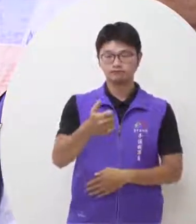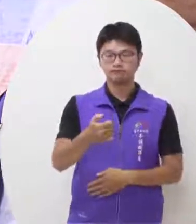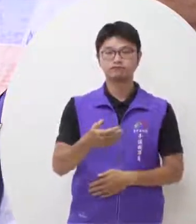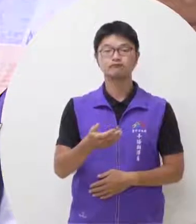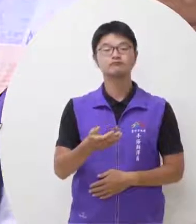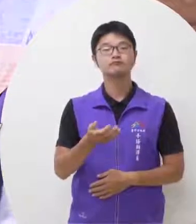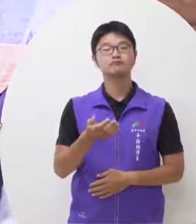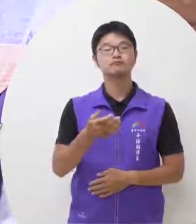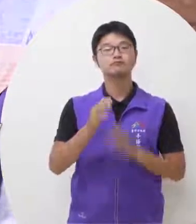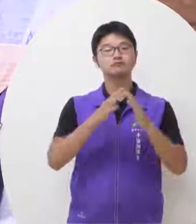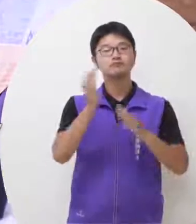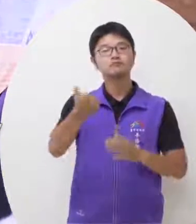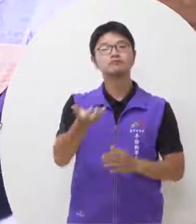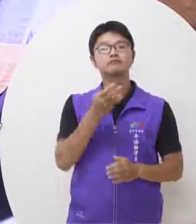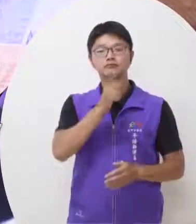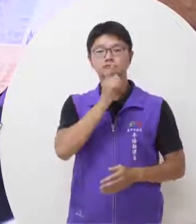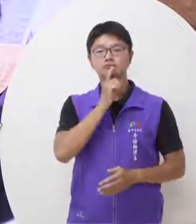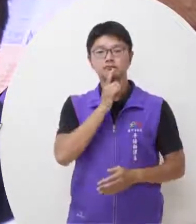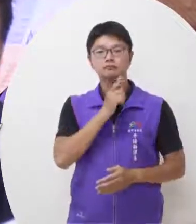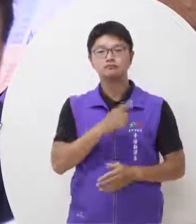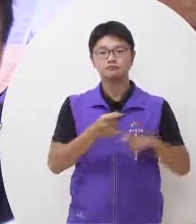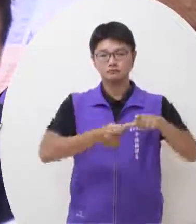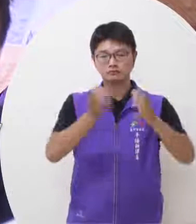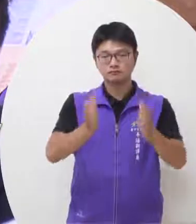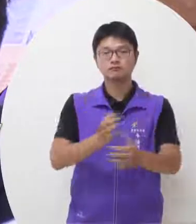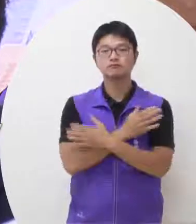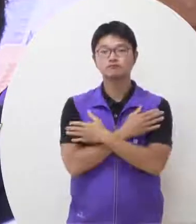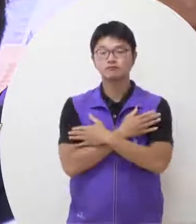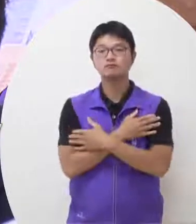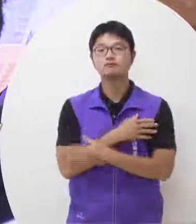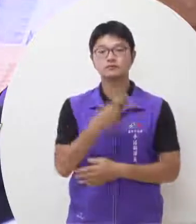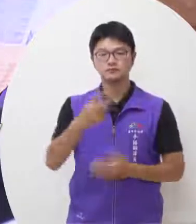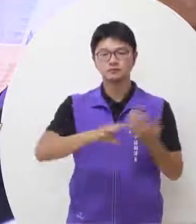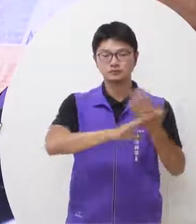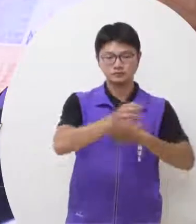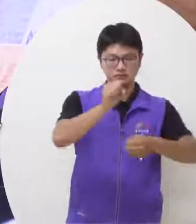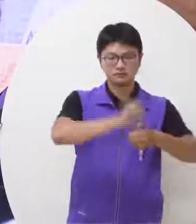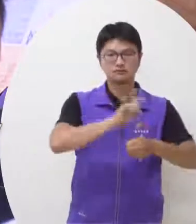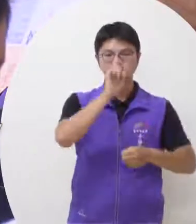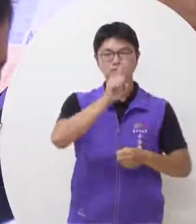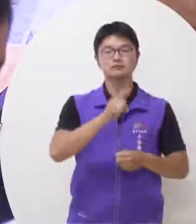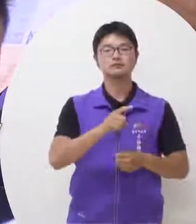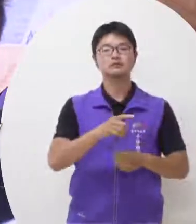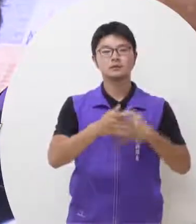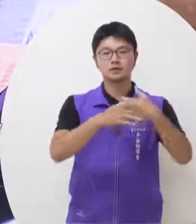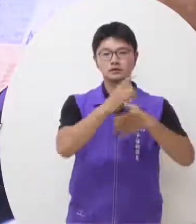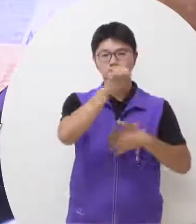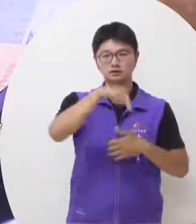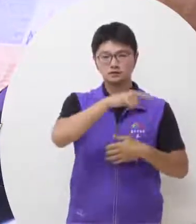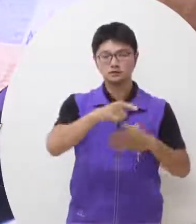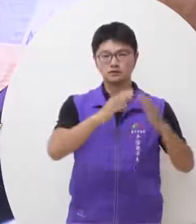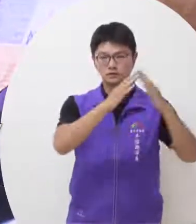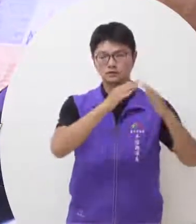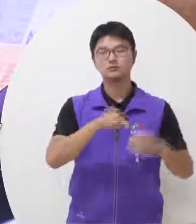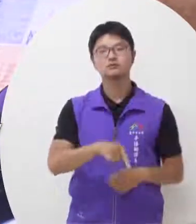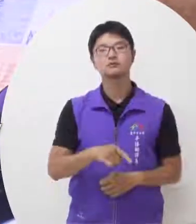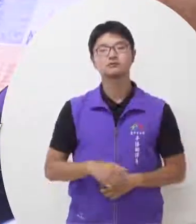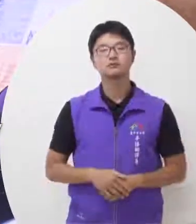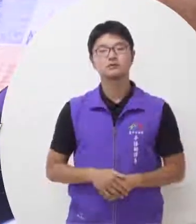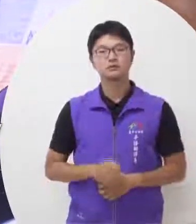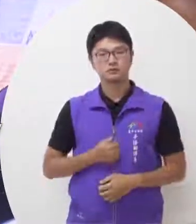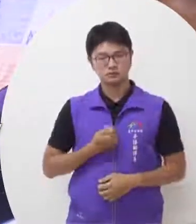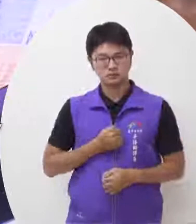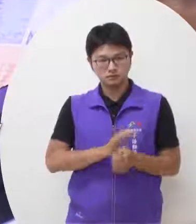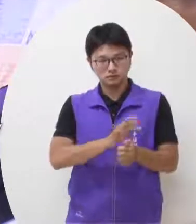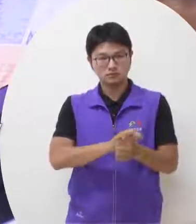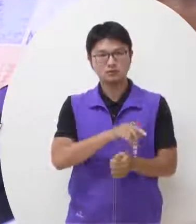托，在我们河岸里还加了一个亲子馆，谢谢，这也是我们乃罗议员为地方为何处